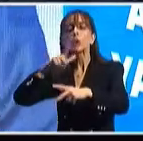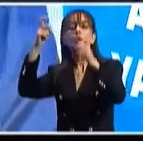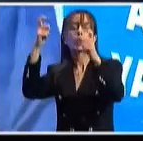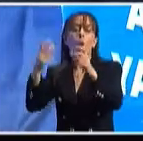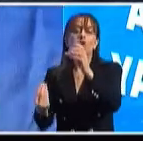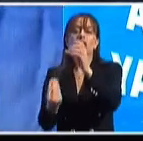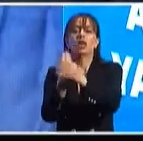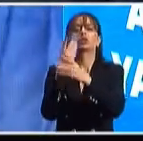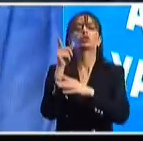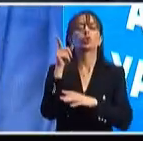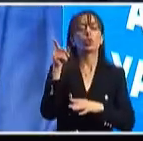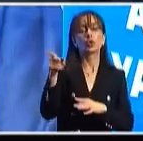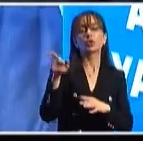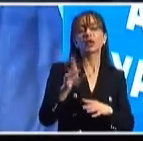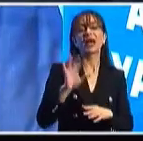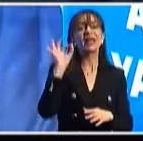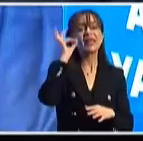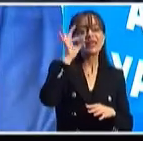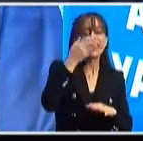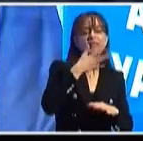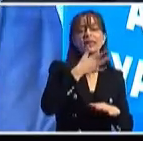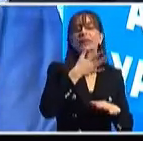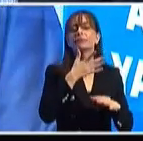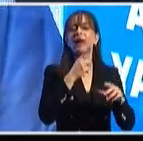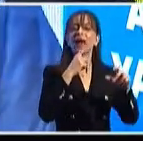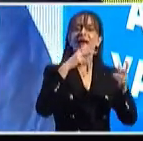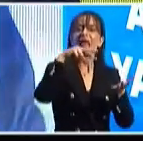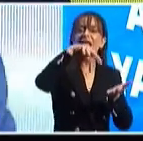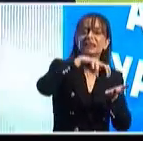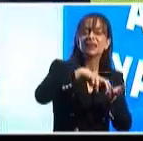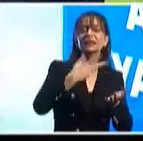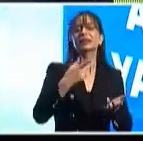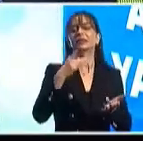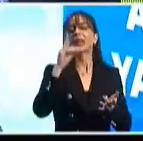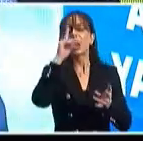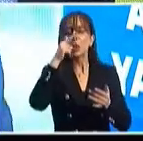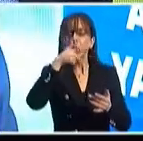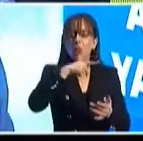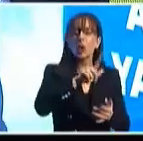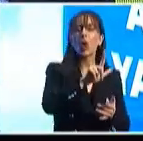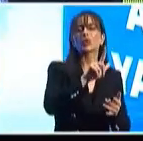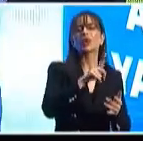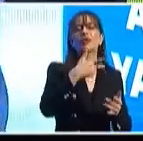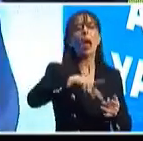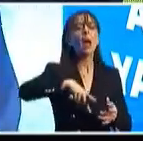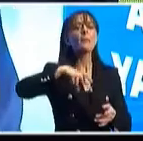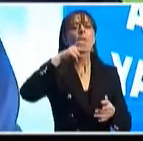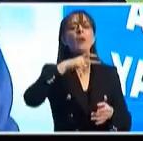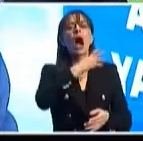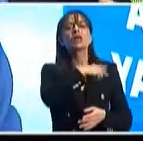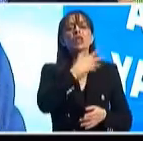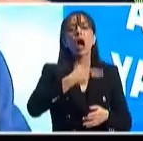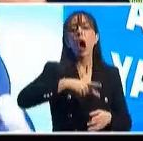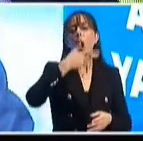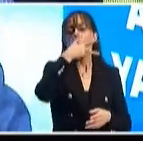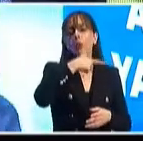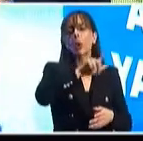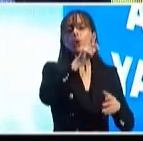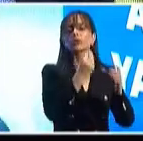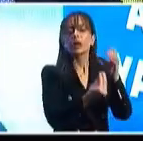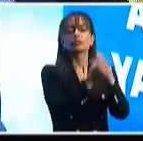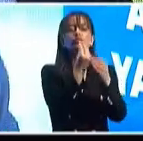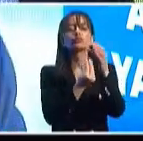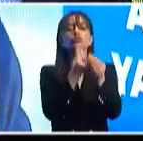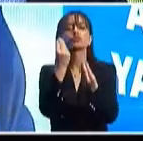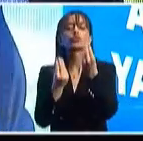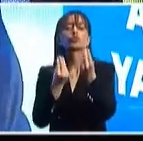köyümüzde Yeşilbayır'da, Çatalca'da, Kurtköy'de ve Paşaköy'de kurularak bu ana lojistik